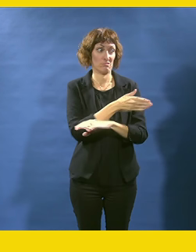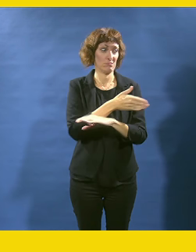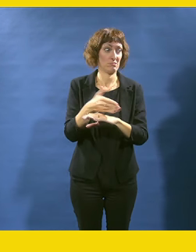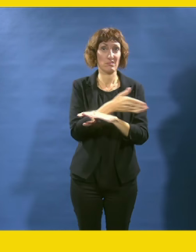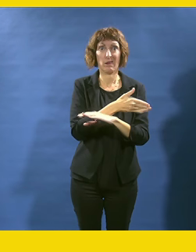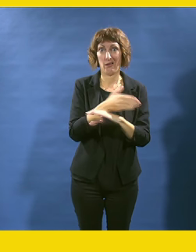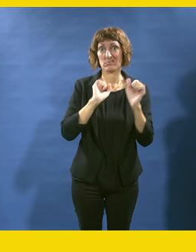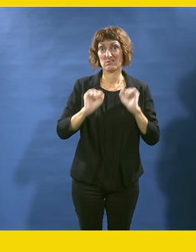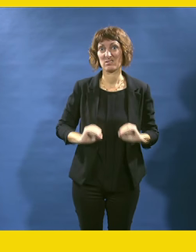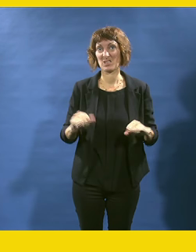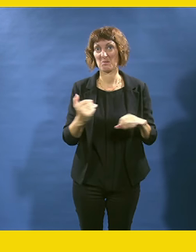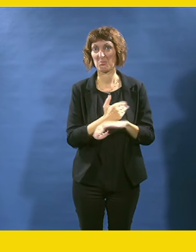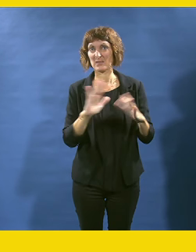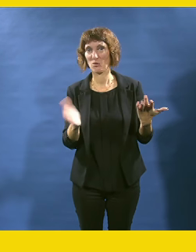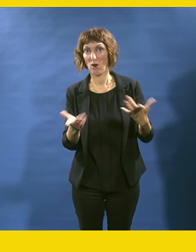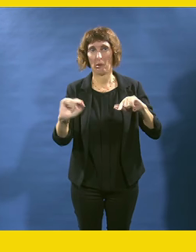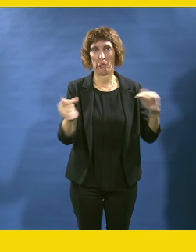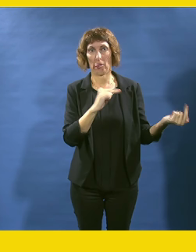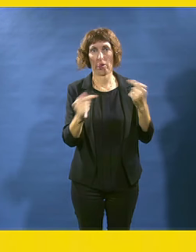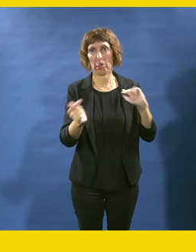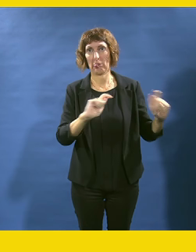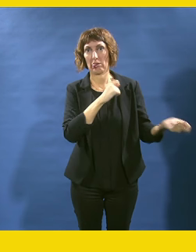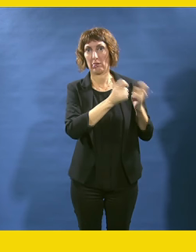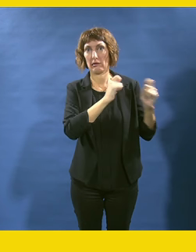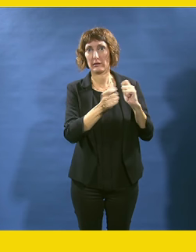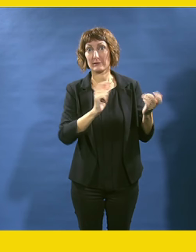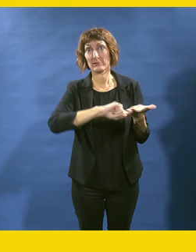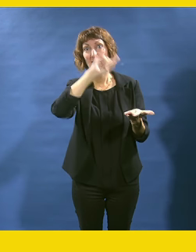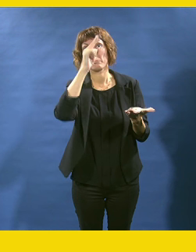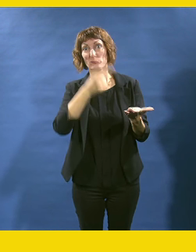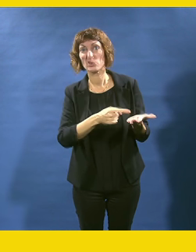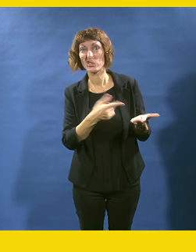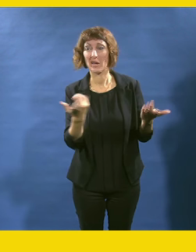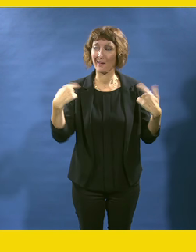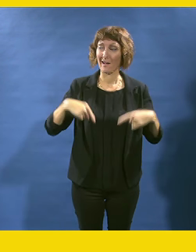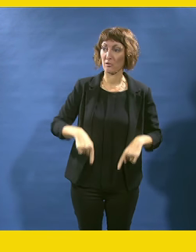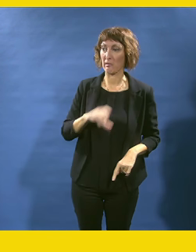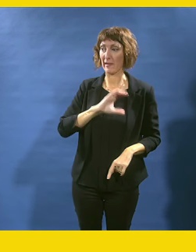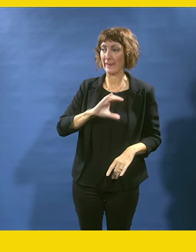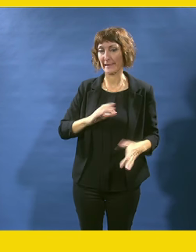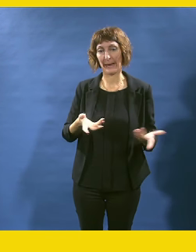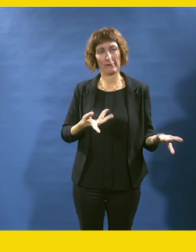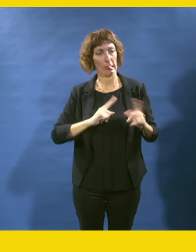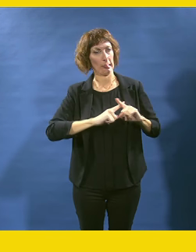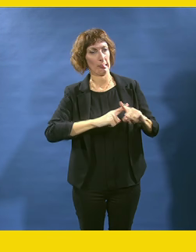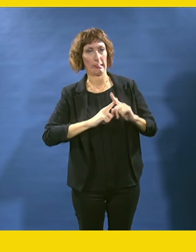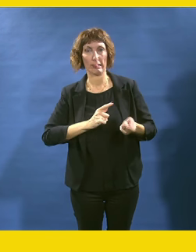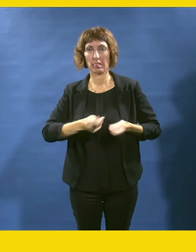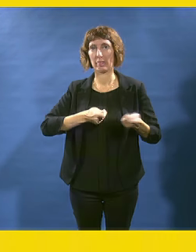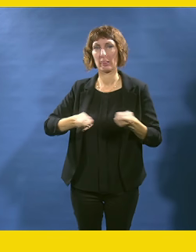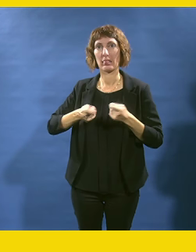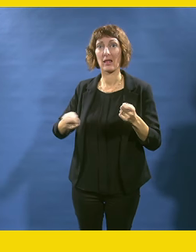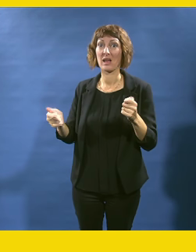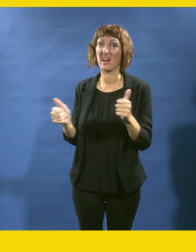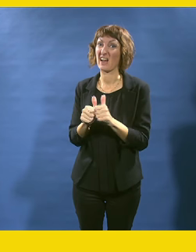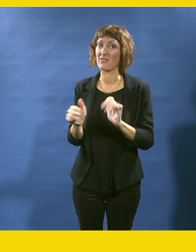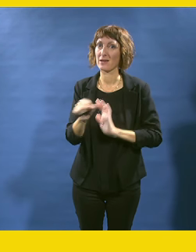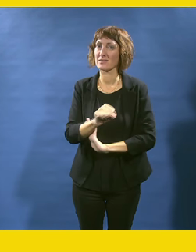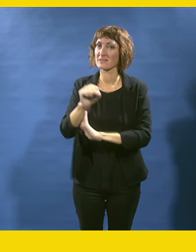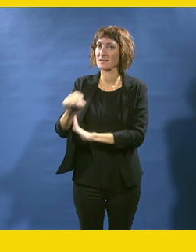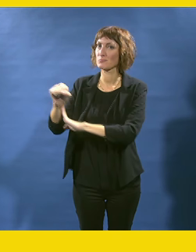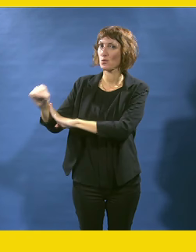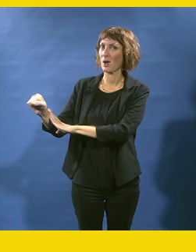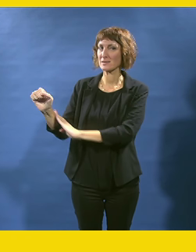au Sénat où le gouvernement, pour tenter de s'acheter un court sursis, négocie aux yeux de tous avec l'extrême